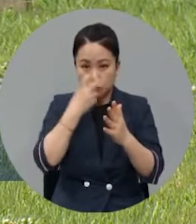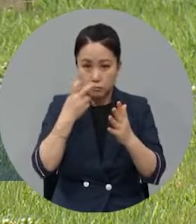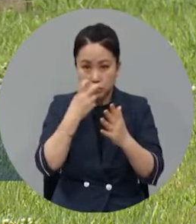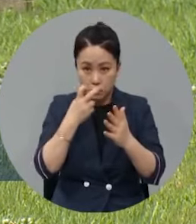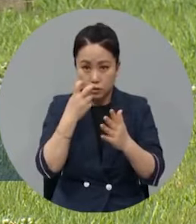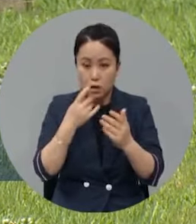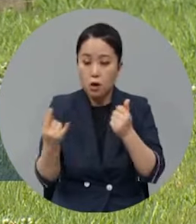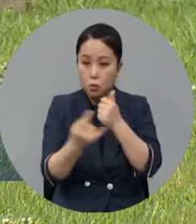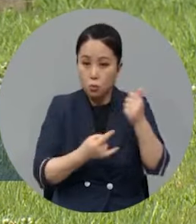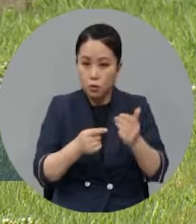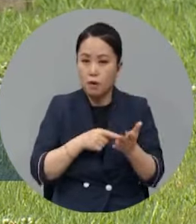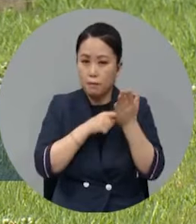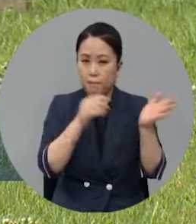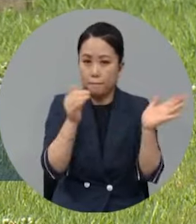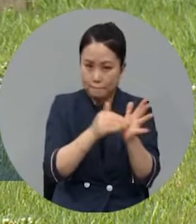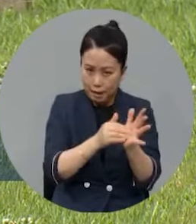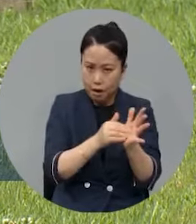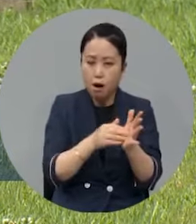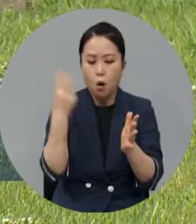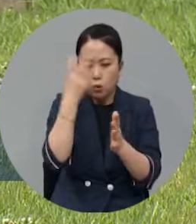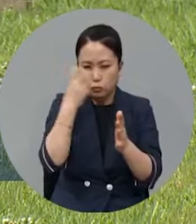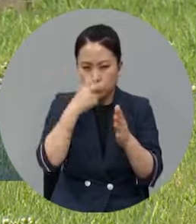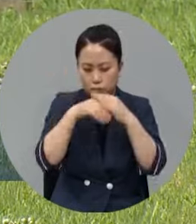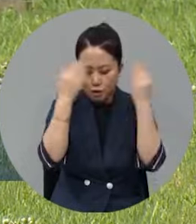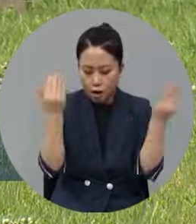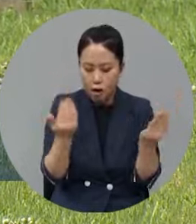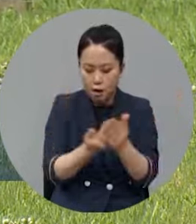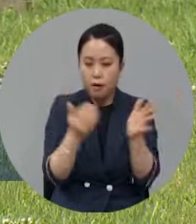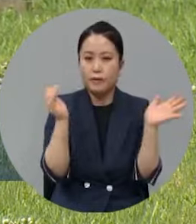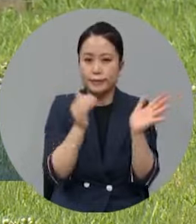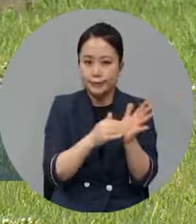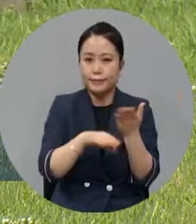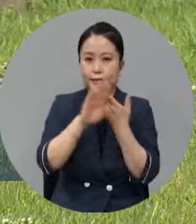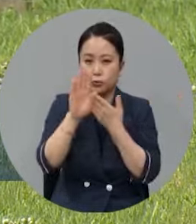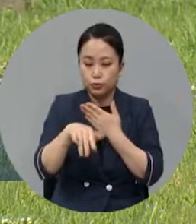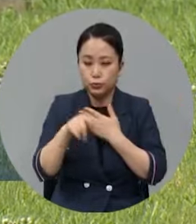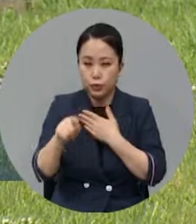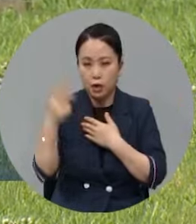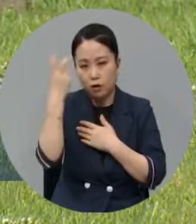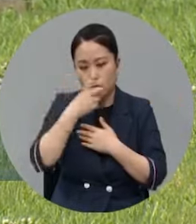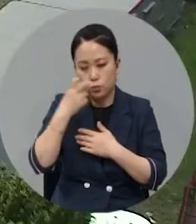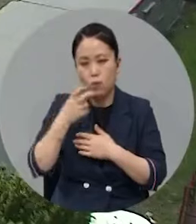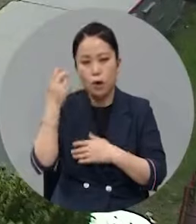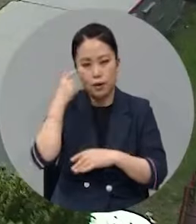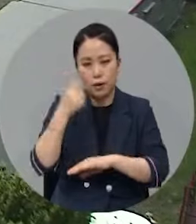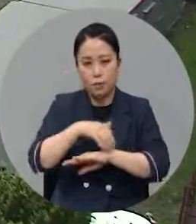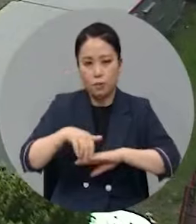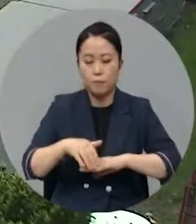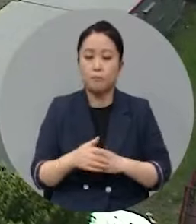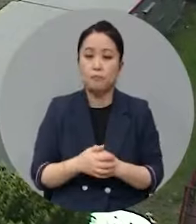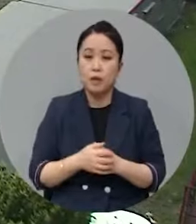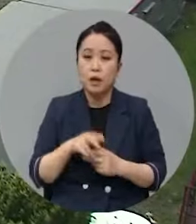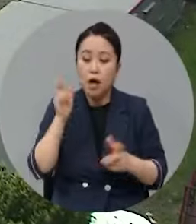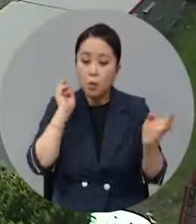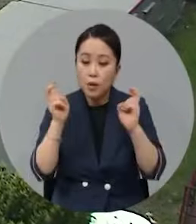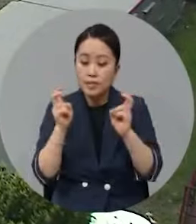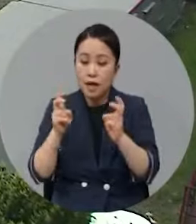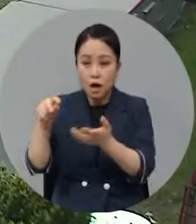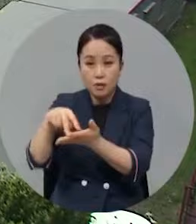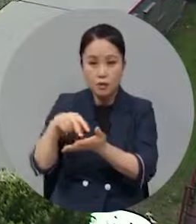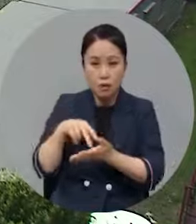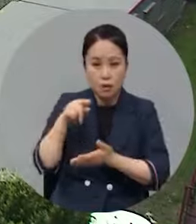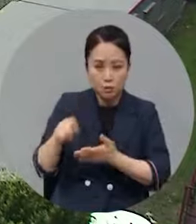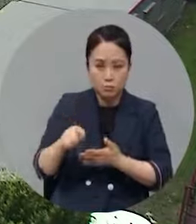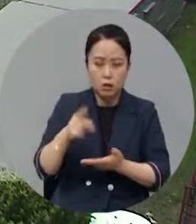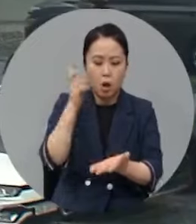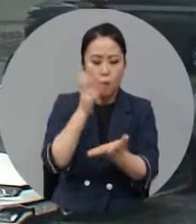이제 도서를 검토를 하고 심의 안건을 상정해서 이제 검토해 나갈. 사업자 측은 적법한 절차에